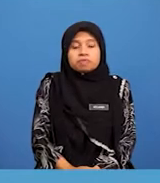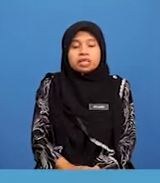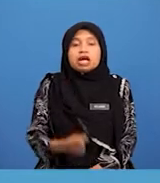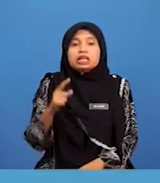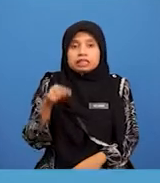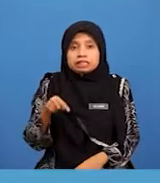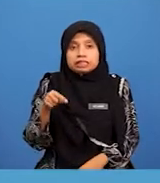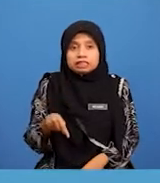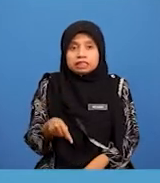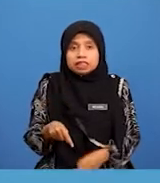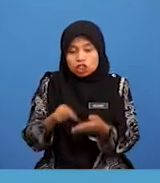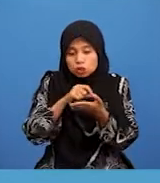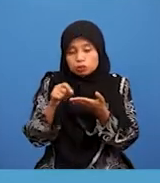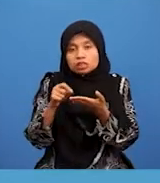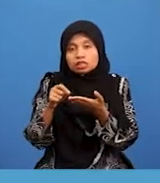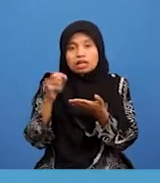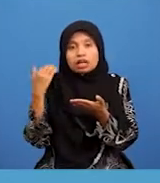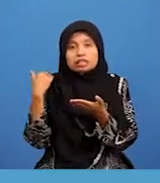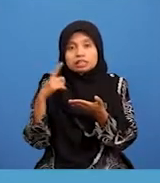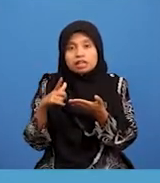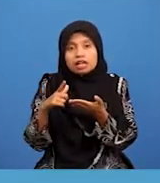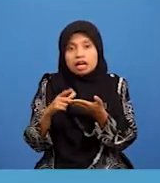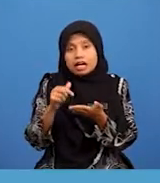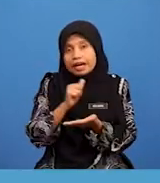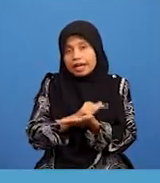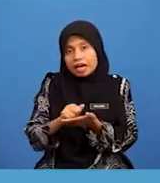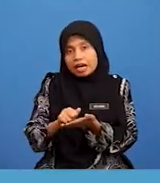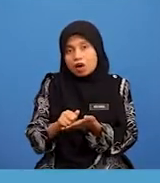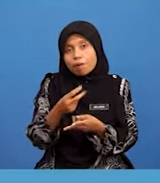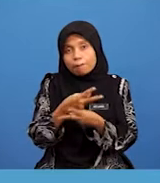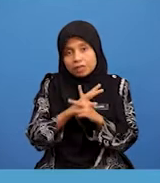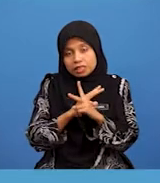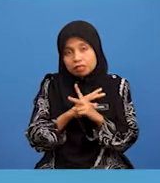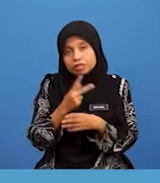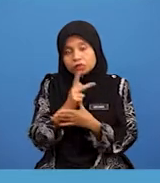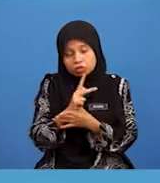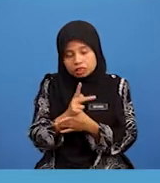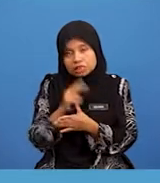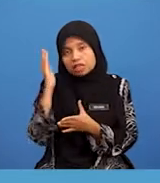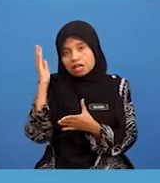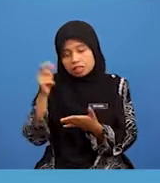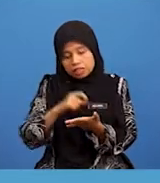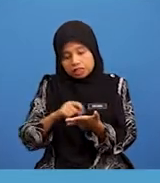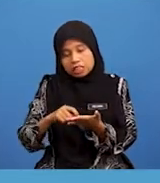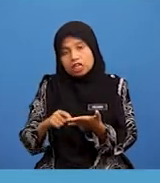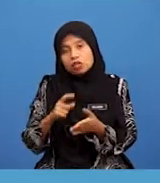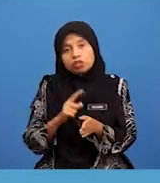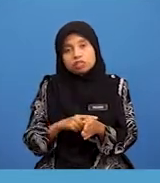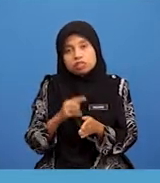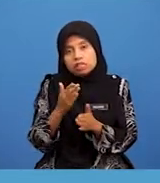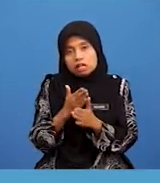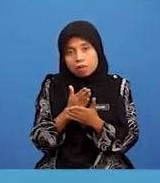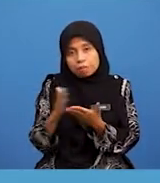sini, catatan peregodan adalah akaun pinjaman perkongsi akan direkodkan di bahagian